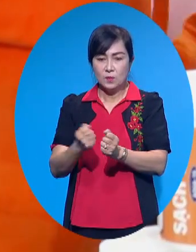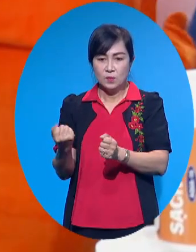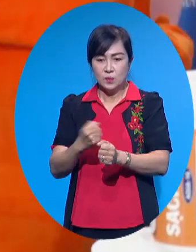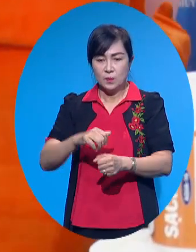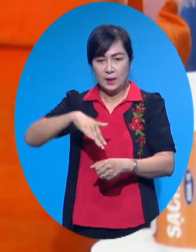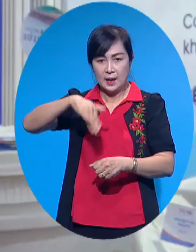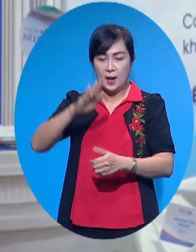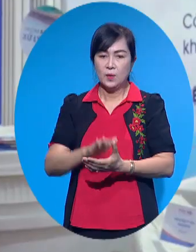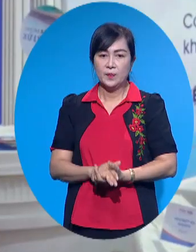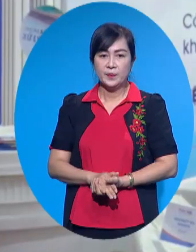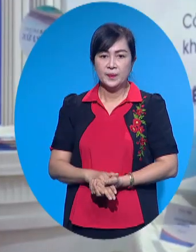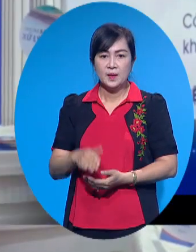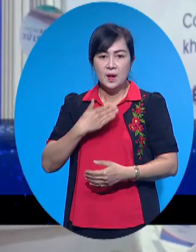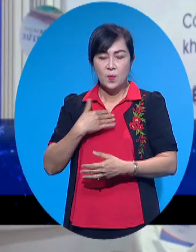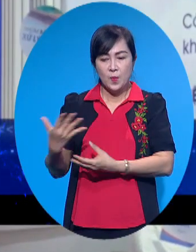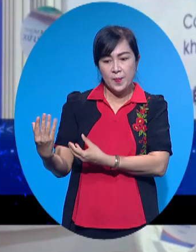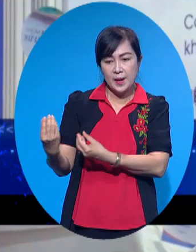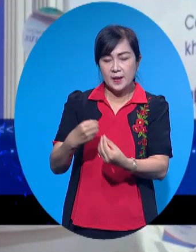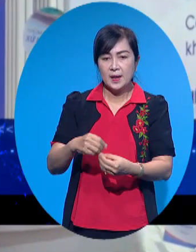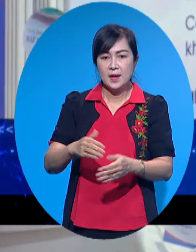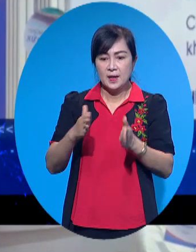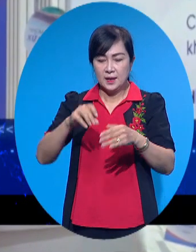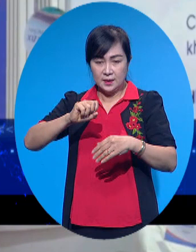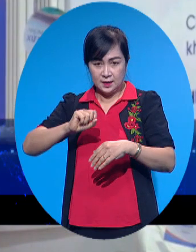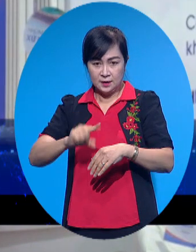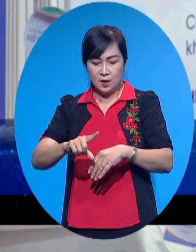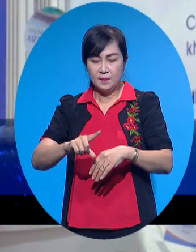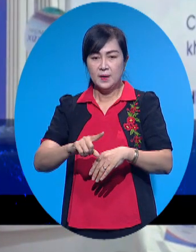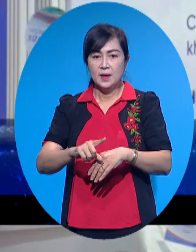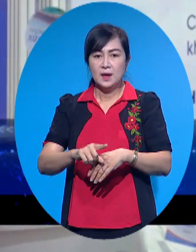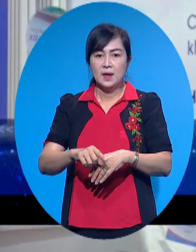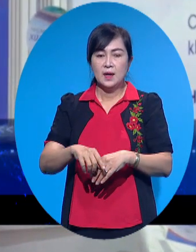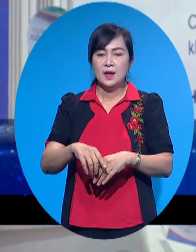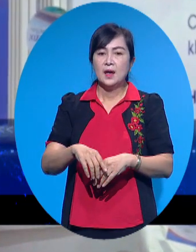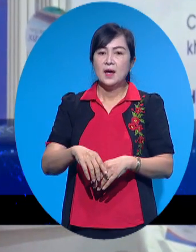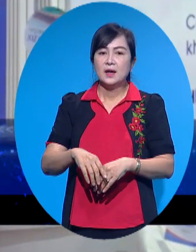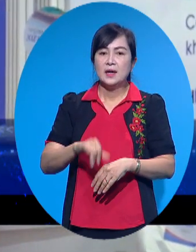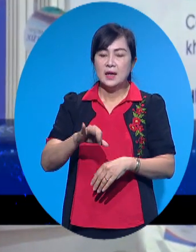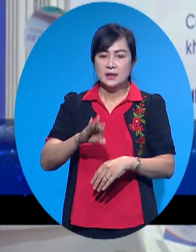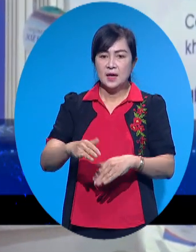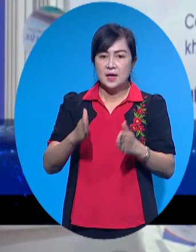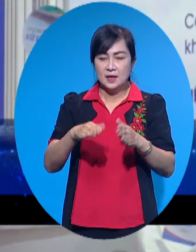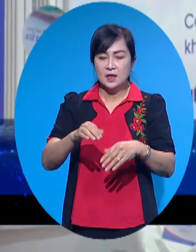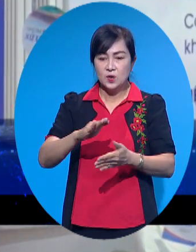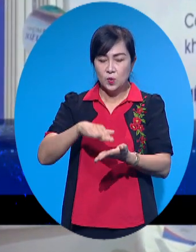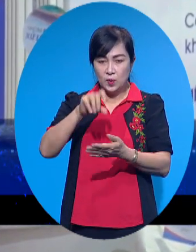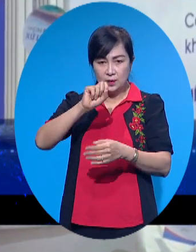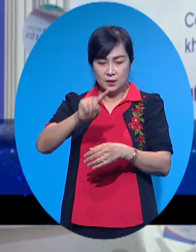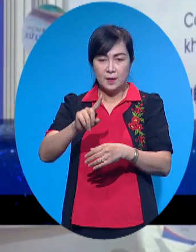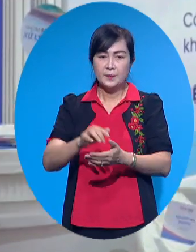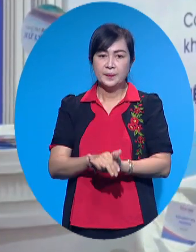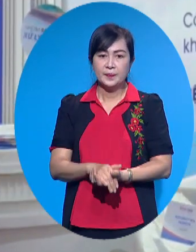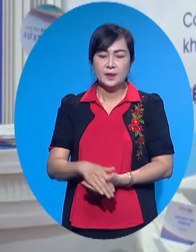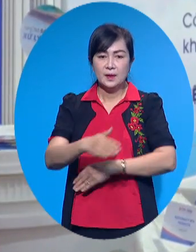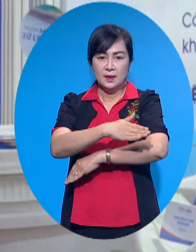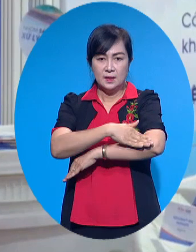cao. Việc mong muốn mang đến cho ngành nuôi tôm một sản phẩm giải quyết được tất cả các vấn đề cho ngành nuôi tôm, cũng như là giúp